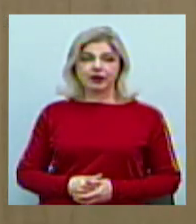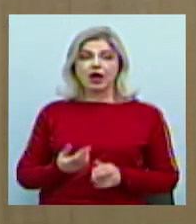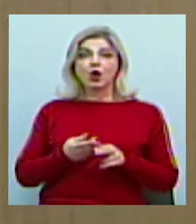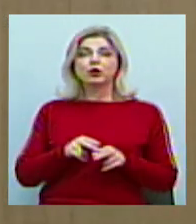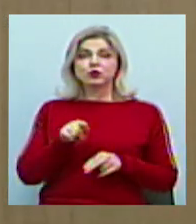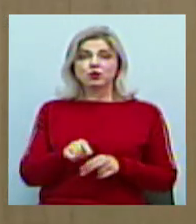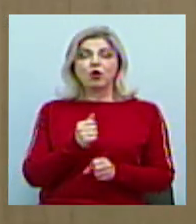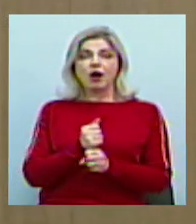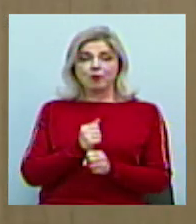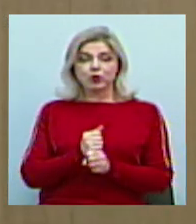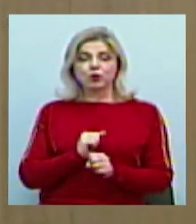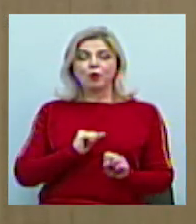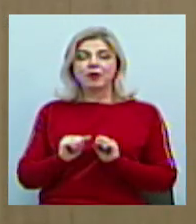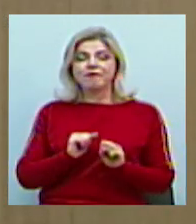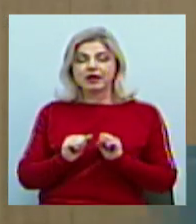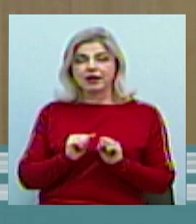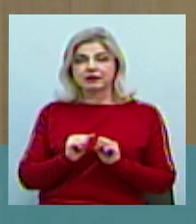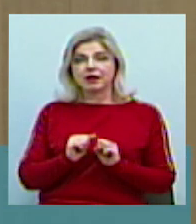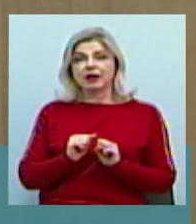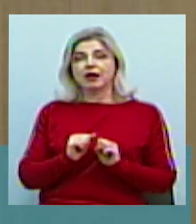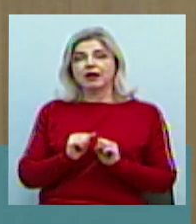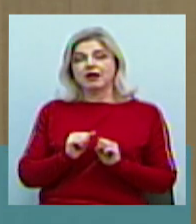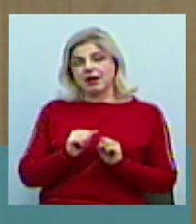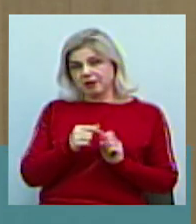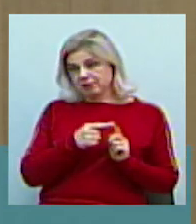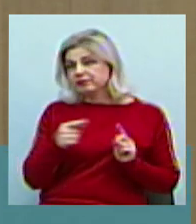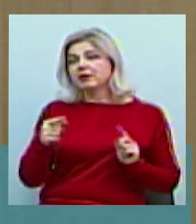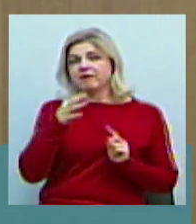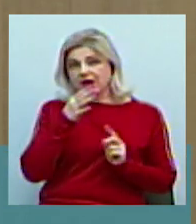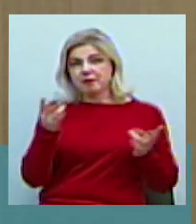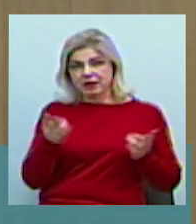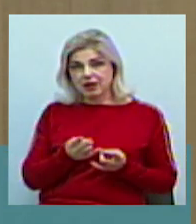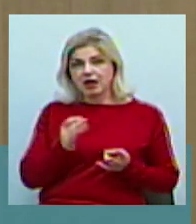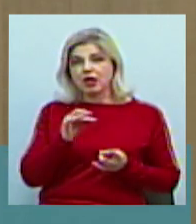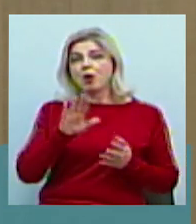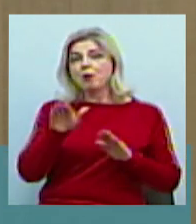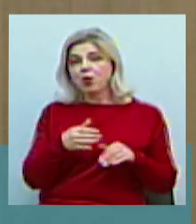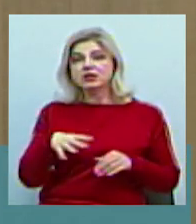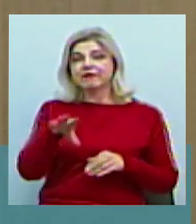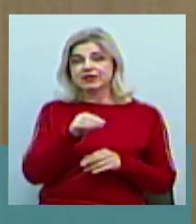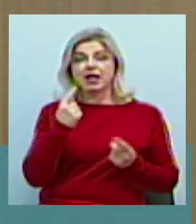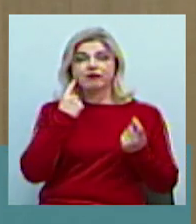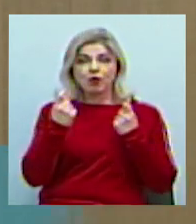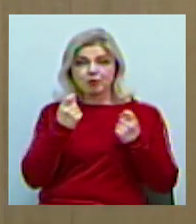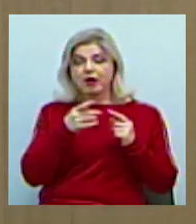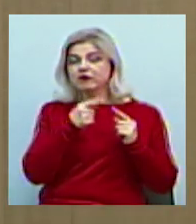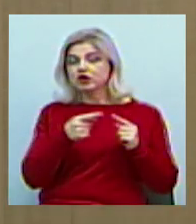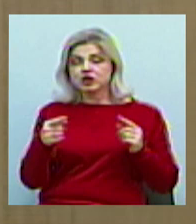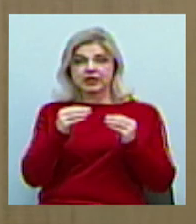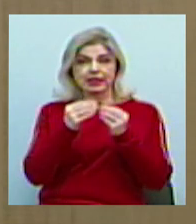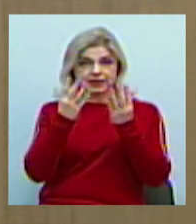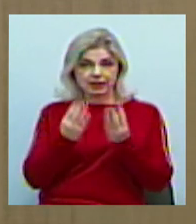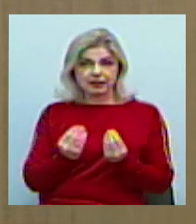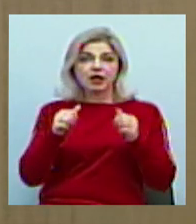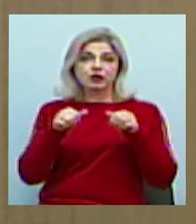роботу управлінням передбачено деякий час, і після отримання всієї необхідної інформації протягом 10 днів